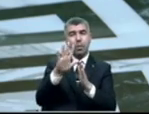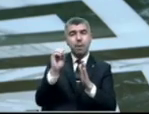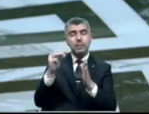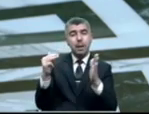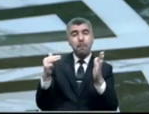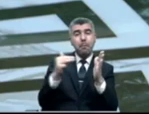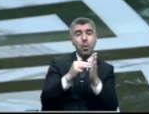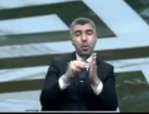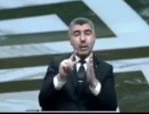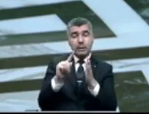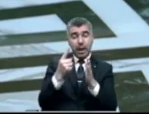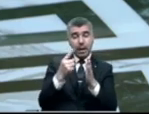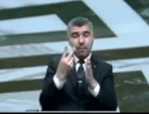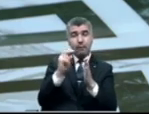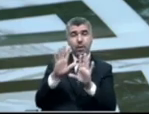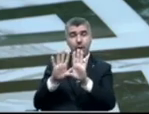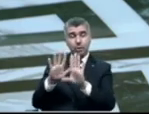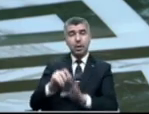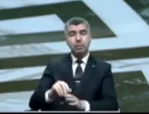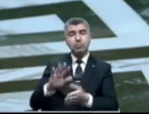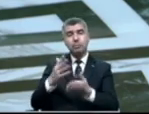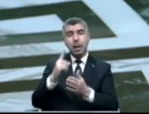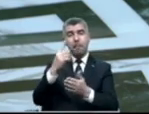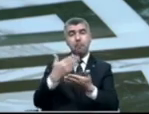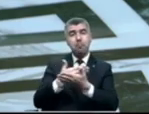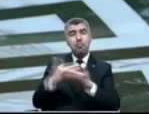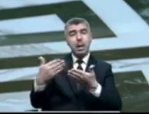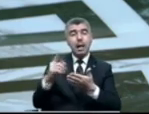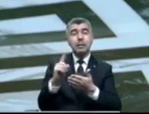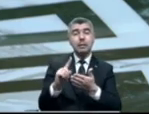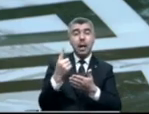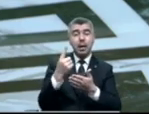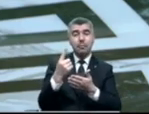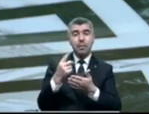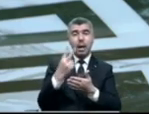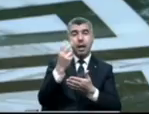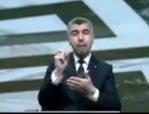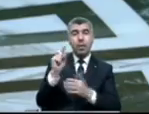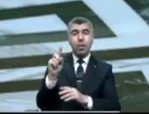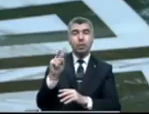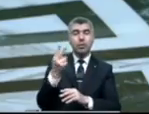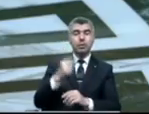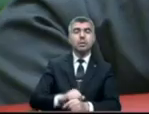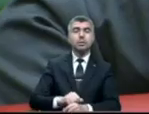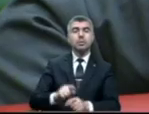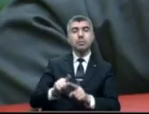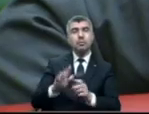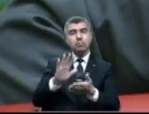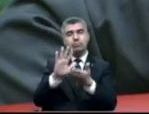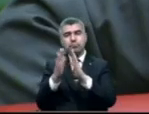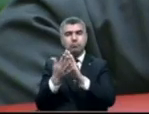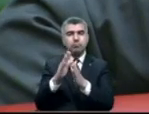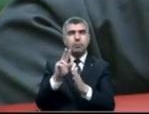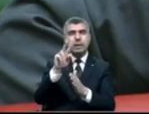مليون ديال الدرهم في سنة 2010 حتى تقريبا مليار ديال الدرهم سنة 2021، أي بواحد المتوسط